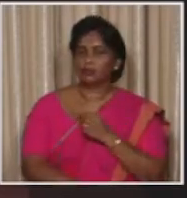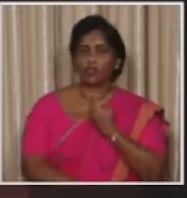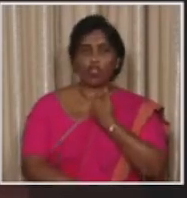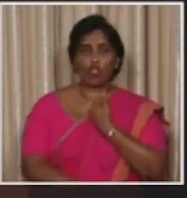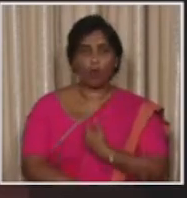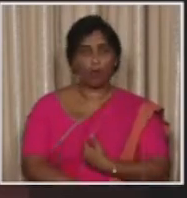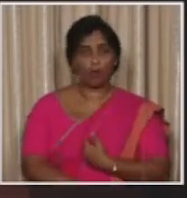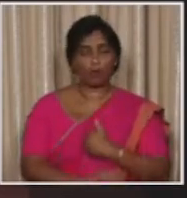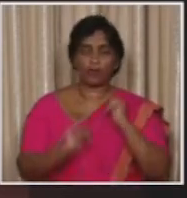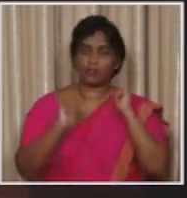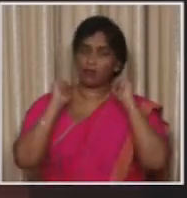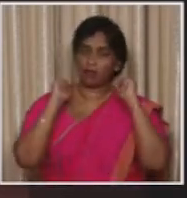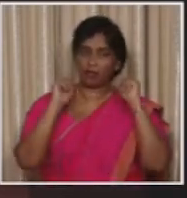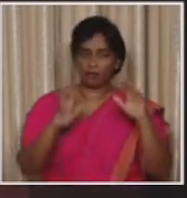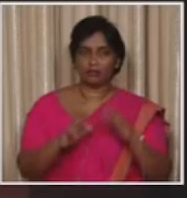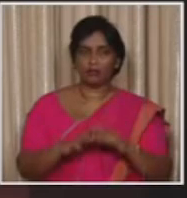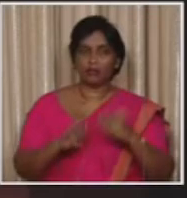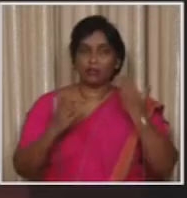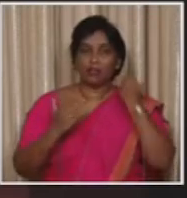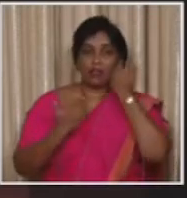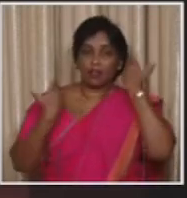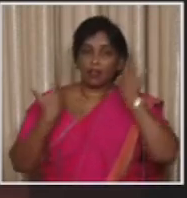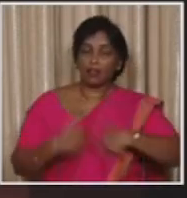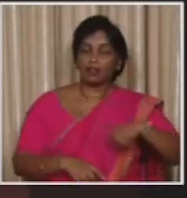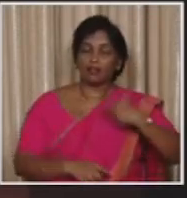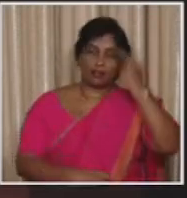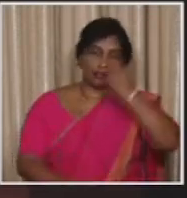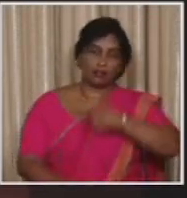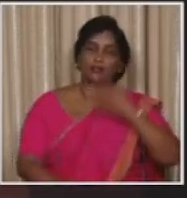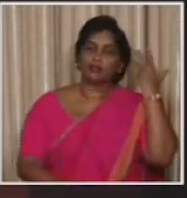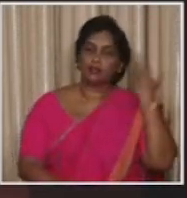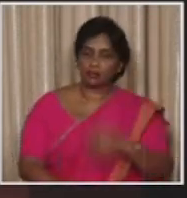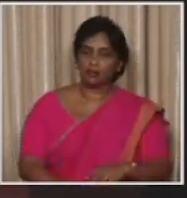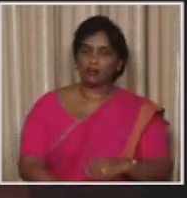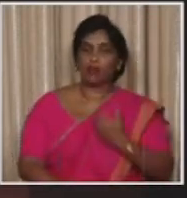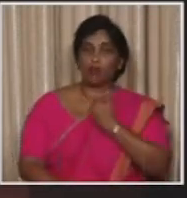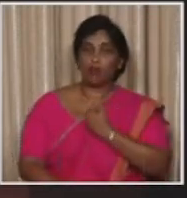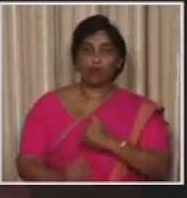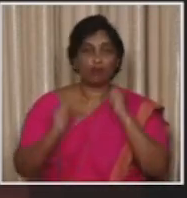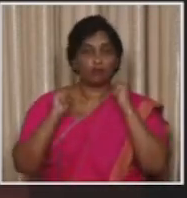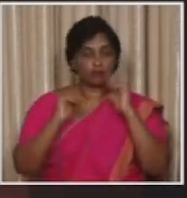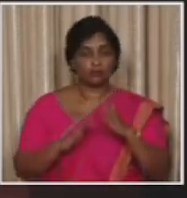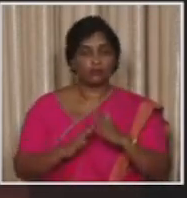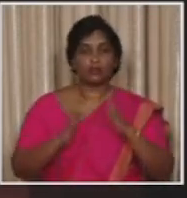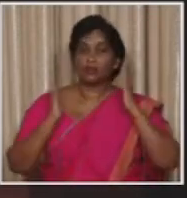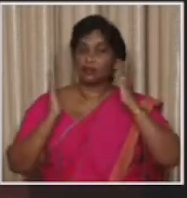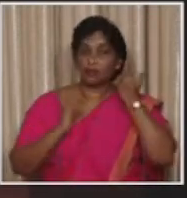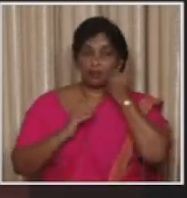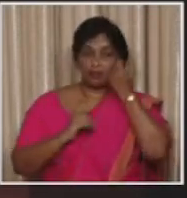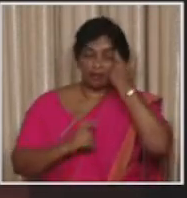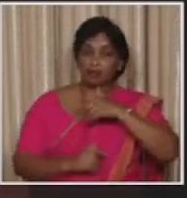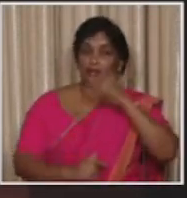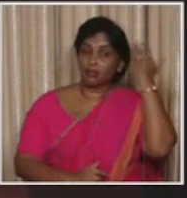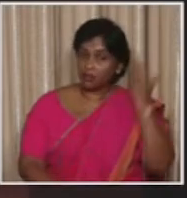ඔපරේෂන් සක්සස්ෆුල් patient dead කියලා. Operation successful, patient